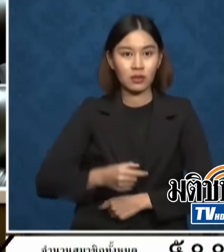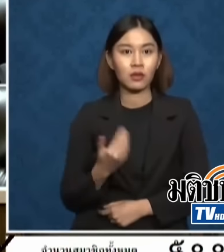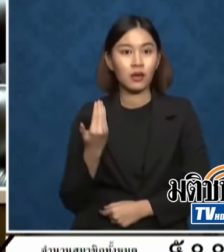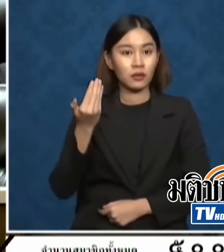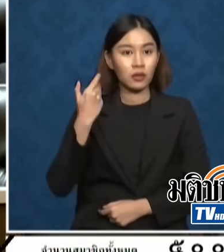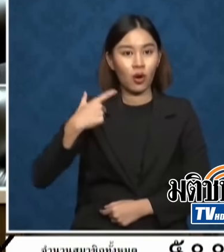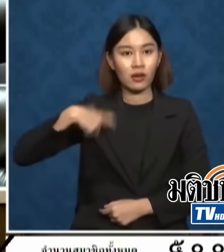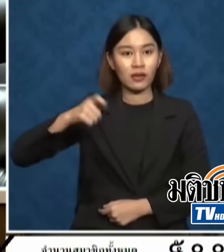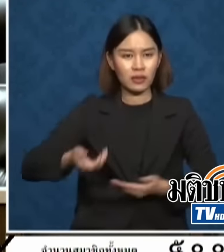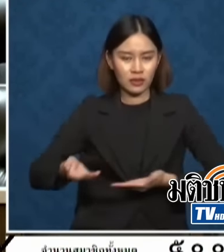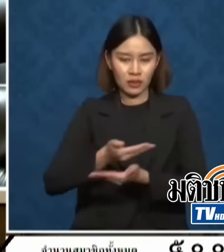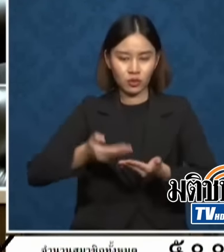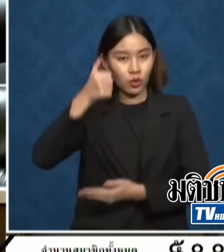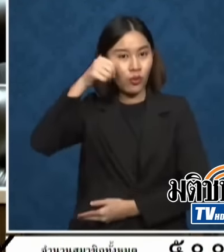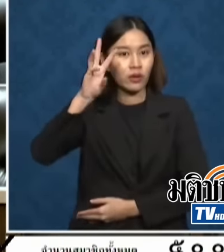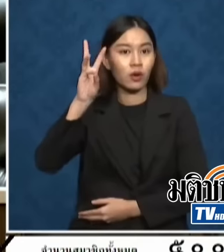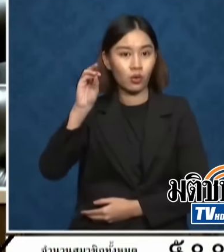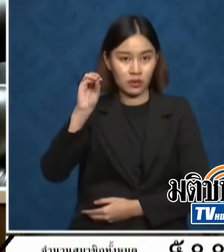ษฎีกาจะขอกลับไปทบทวน60วัน